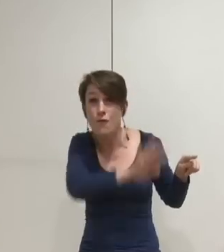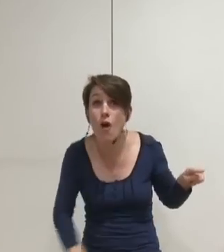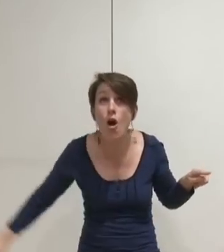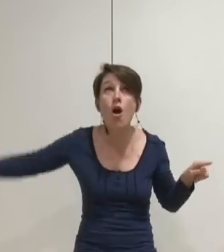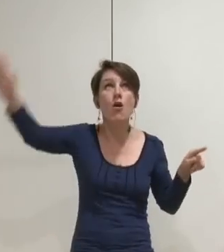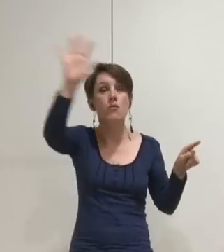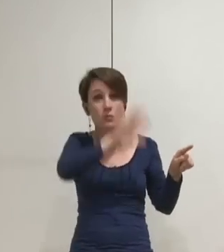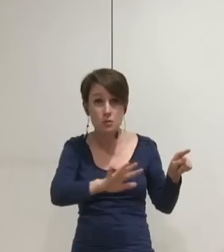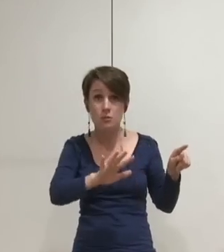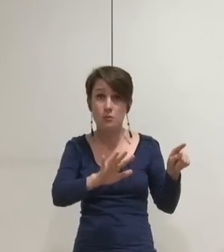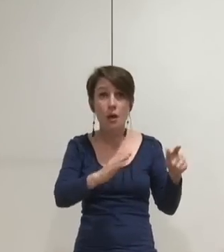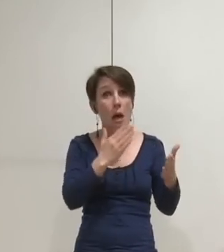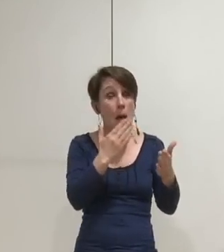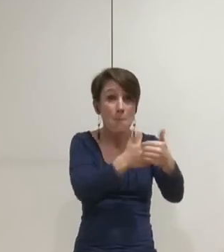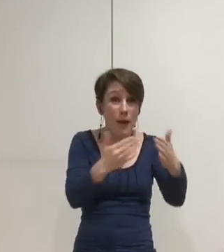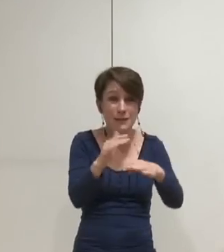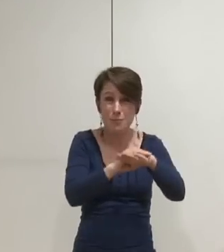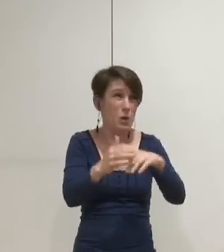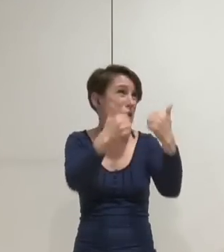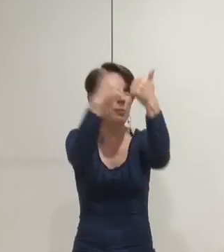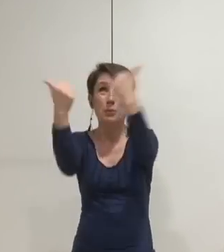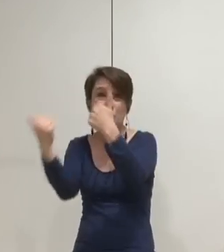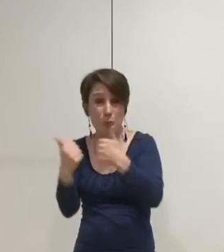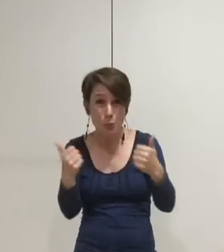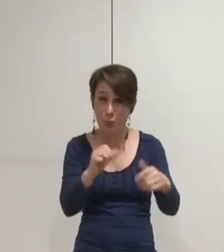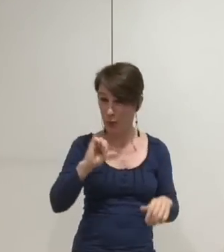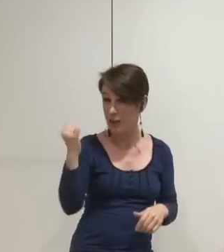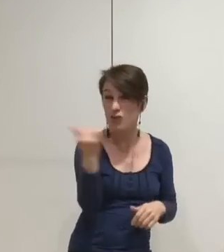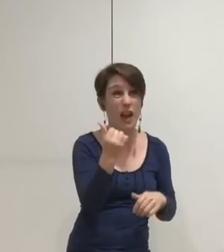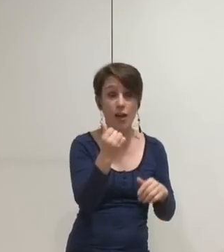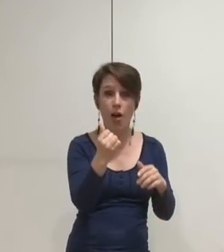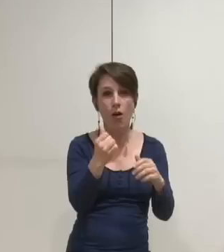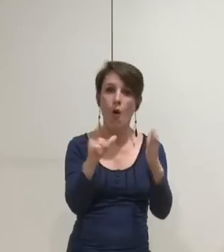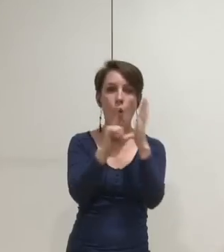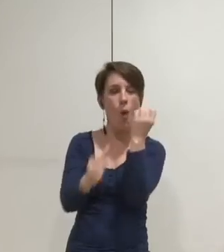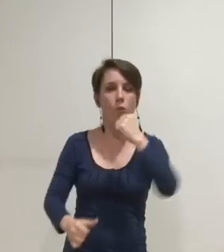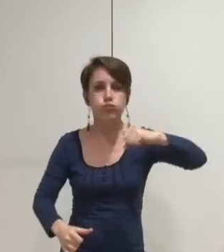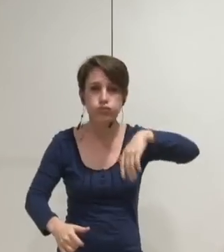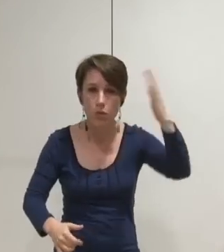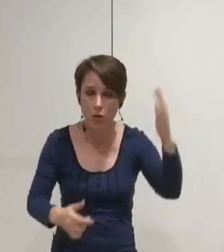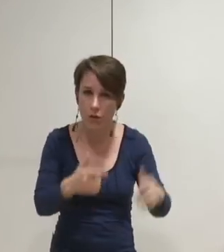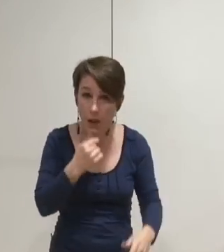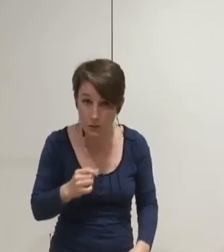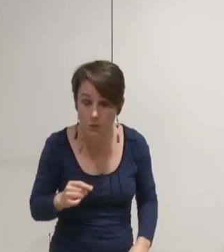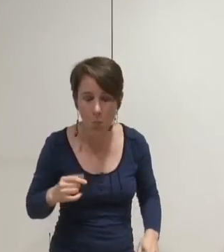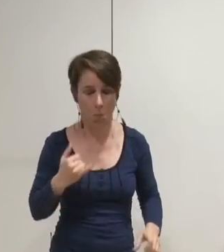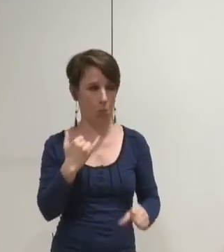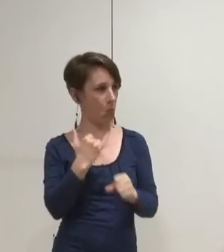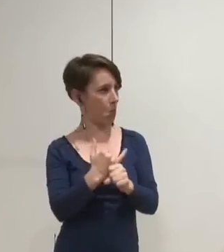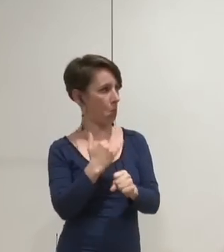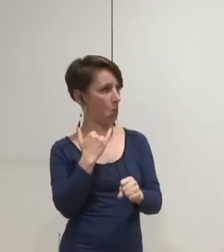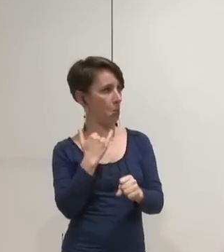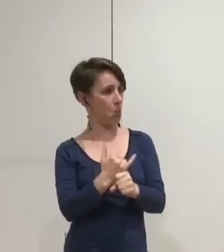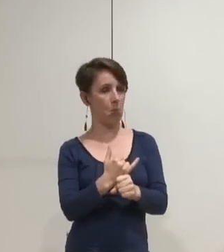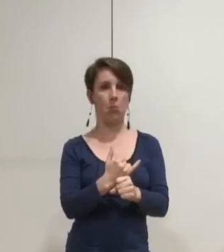spectre politique se place ainsi dans l'illégalité donc mais